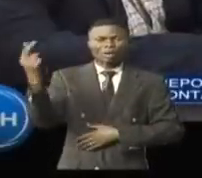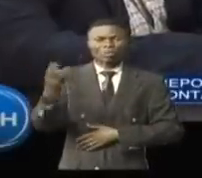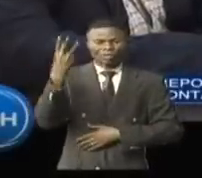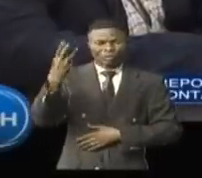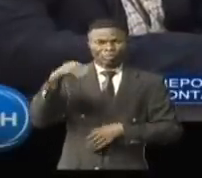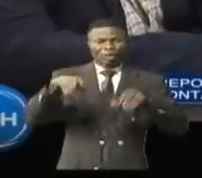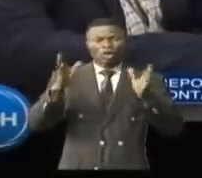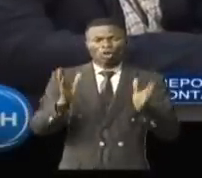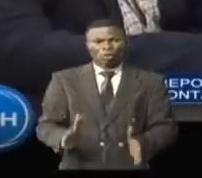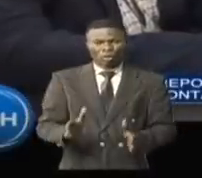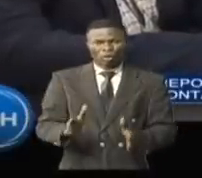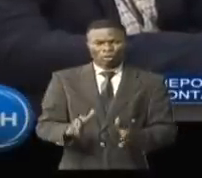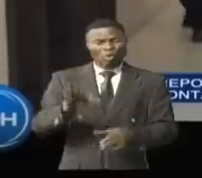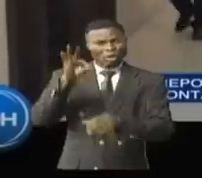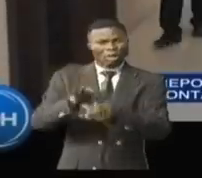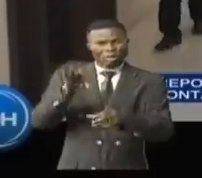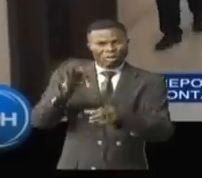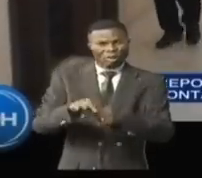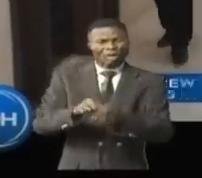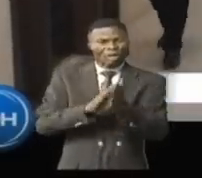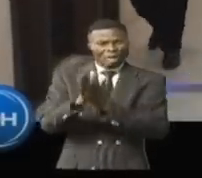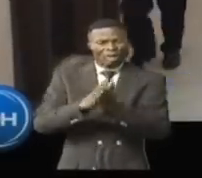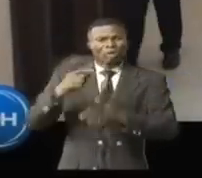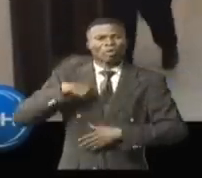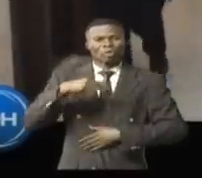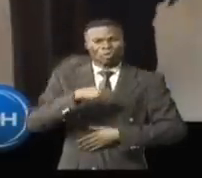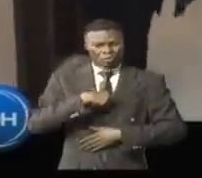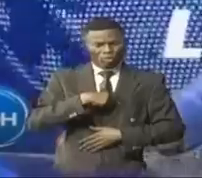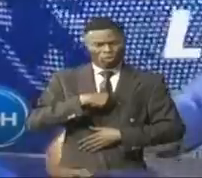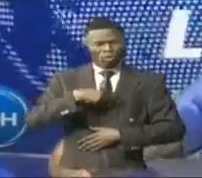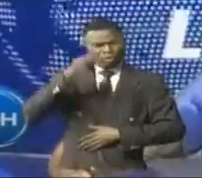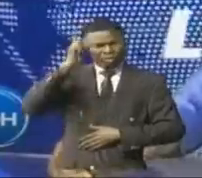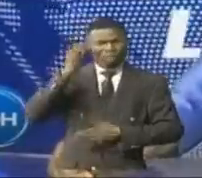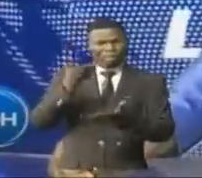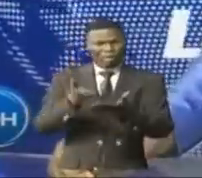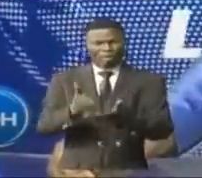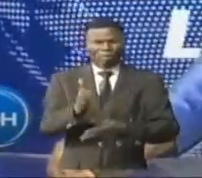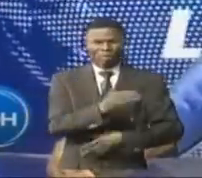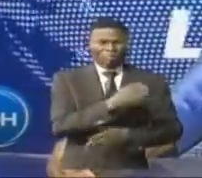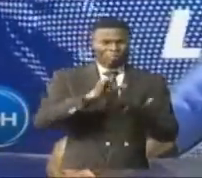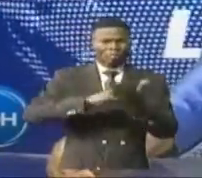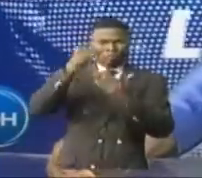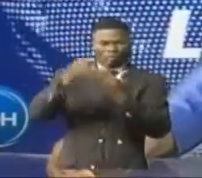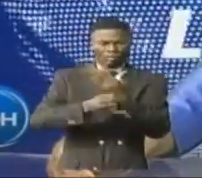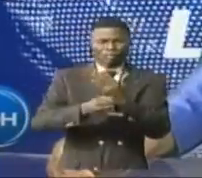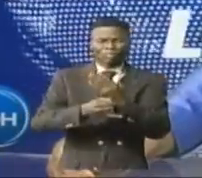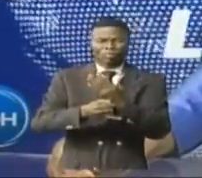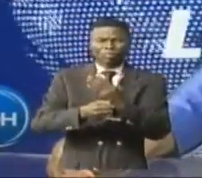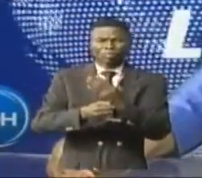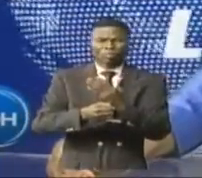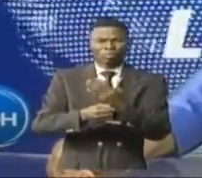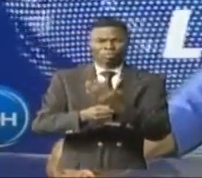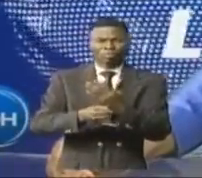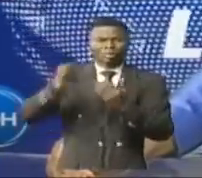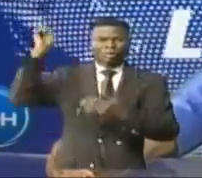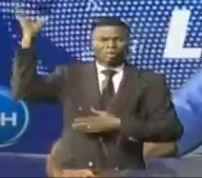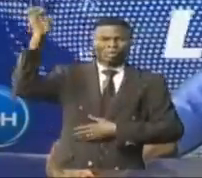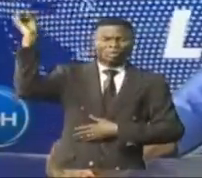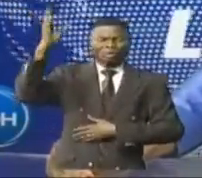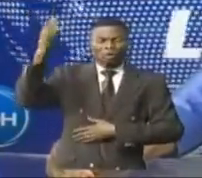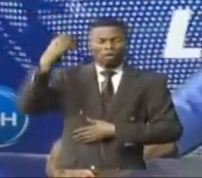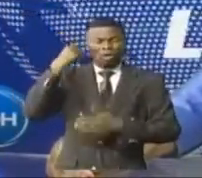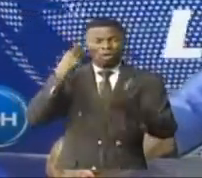des Congolais, que les élections les concernent au plus haut point. Projet de lancement d'un satellite